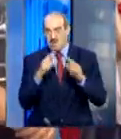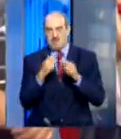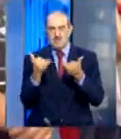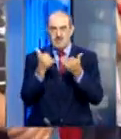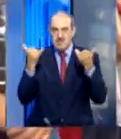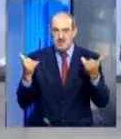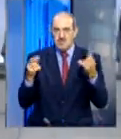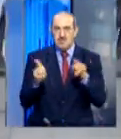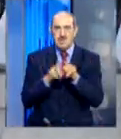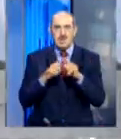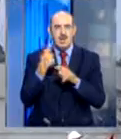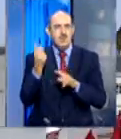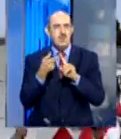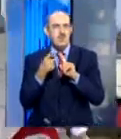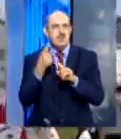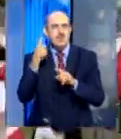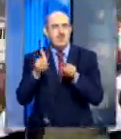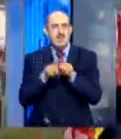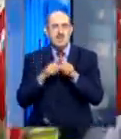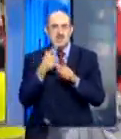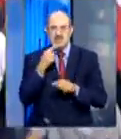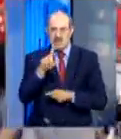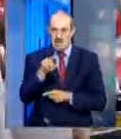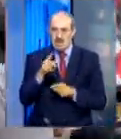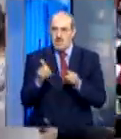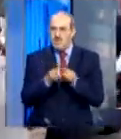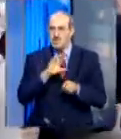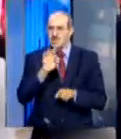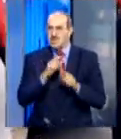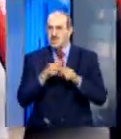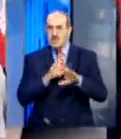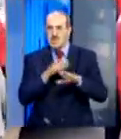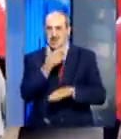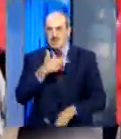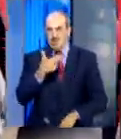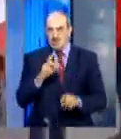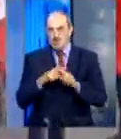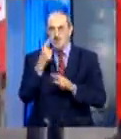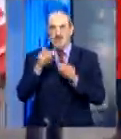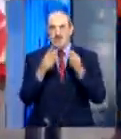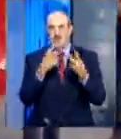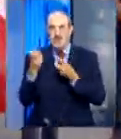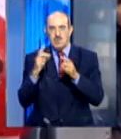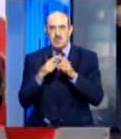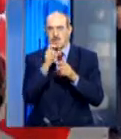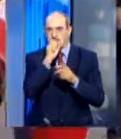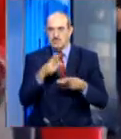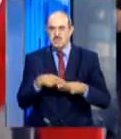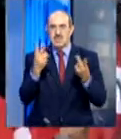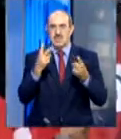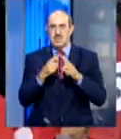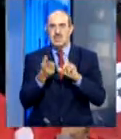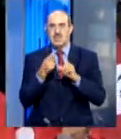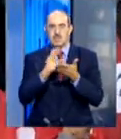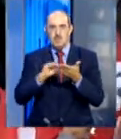عقد اجتماعه الأول للأعضاء المؤسسين للمجلس الوطني للاجئين، وسيتم الإعلان عن مكتبه